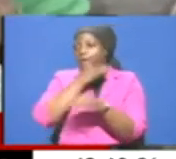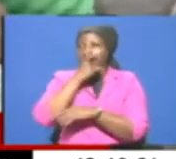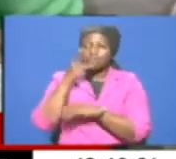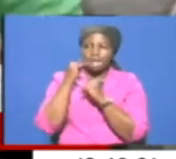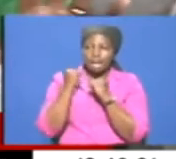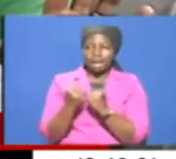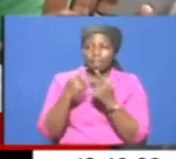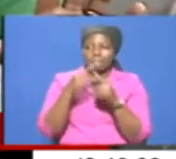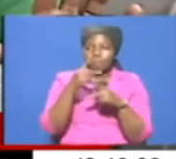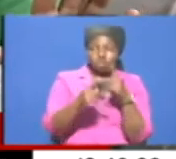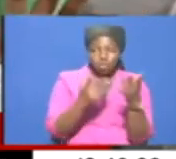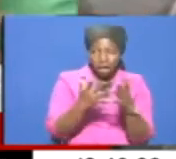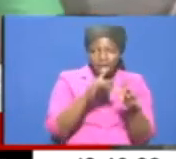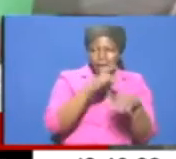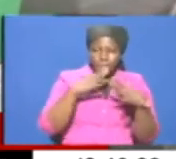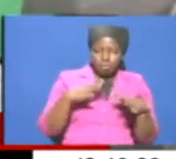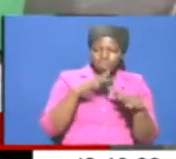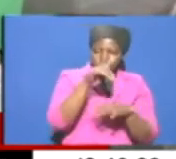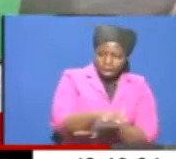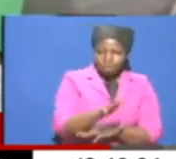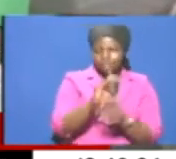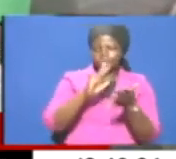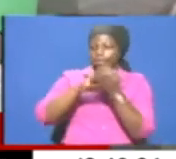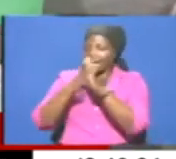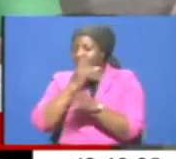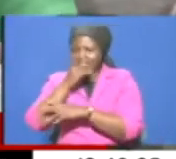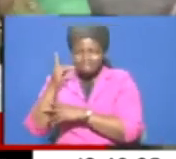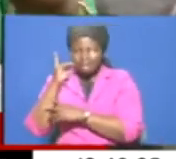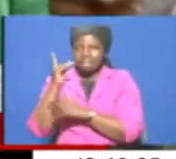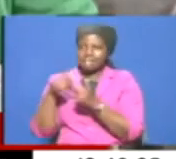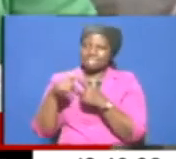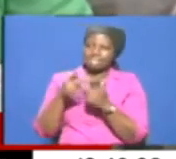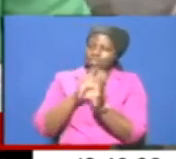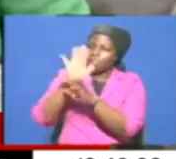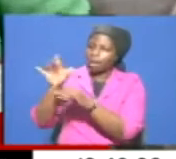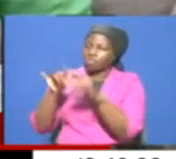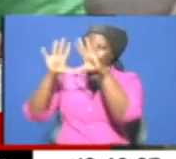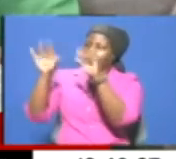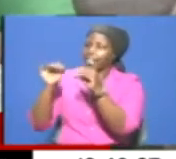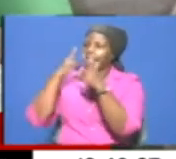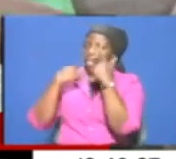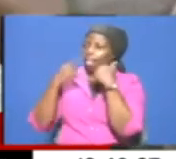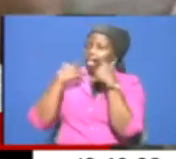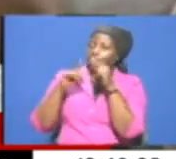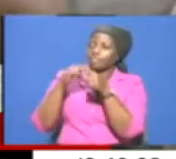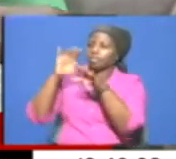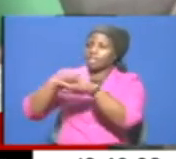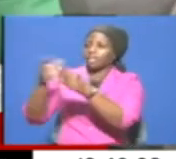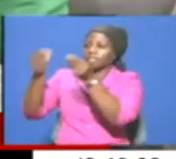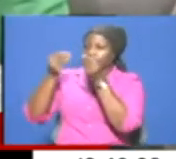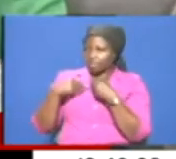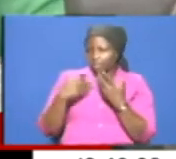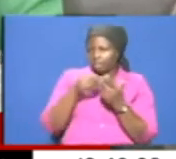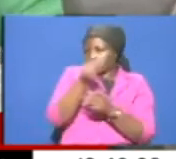kupanda, kuna kauka miti nafanya nini? Tunarudi kwa budget, tunalia, tunapewa zingine. Lakini serikali ikiwa na